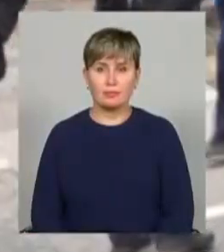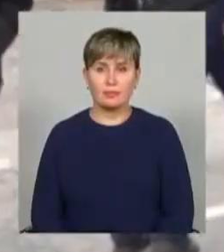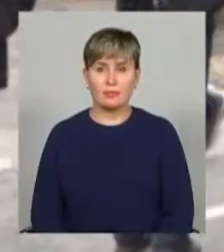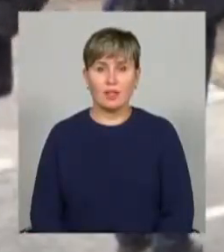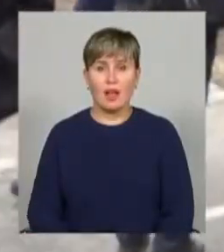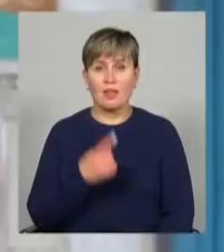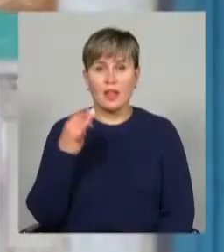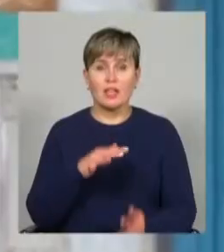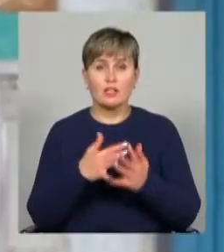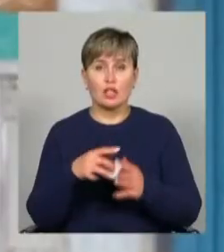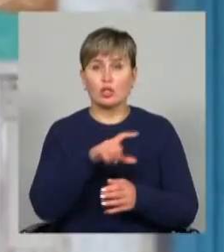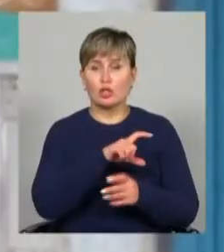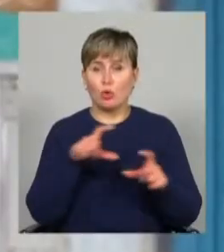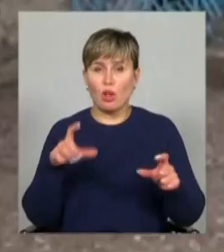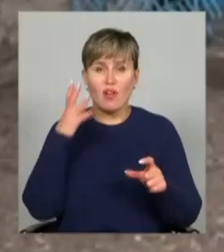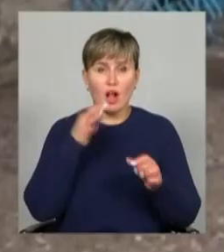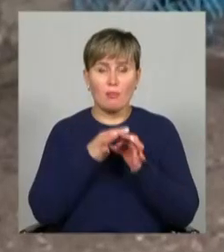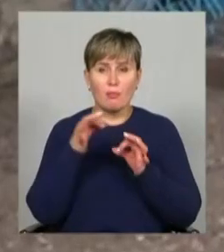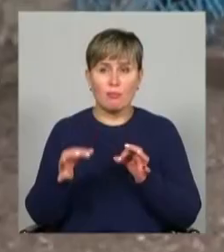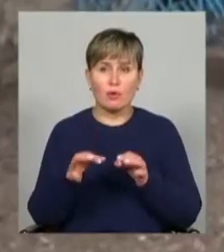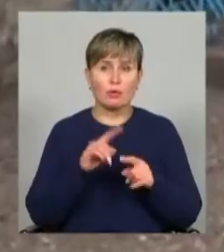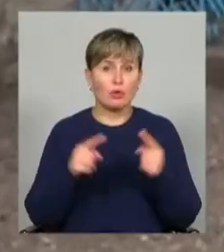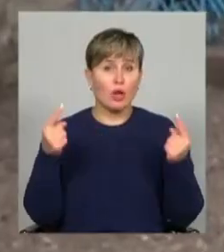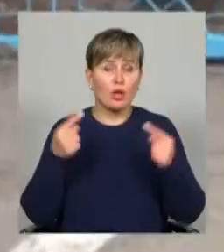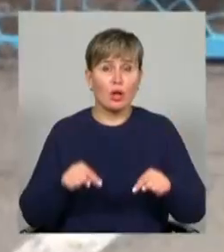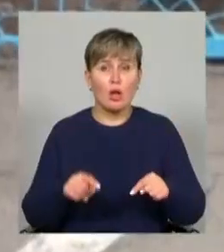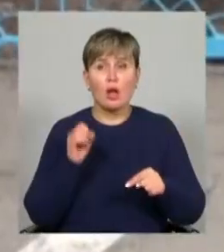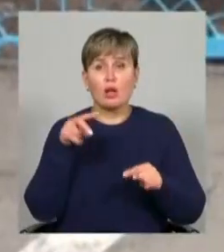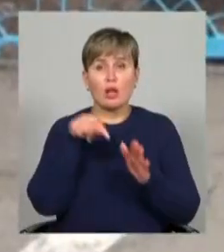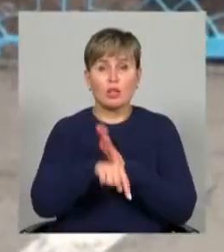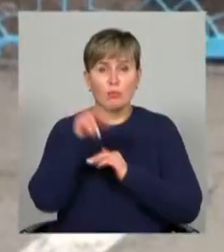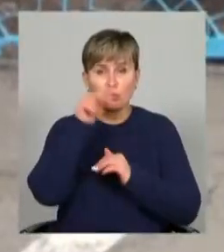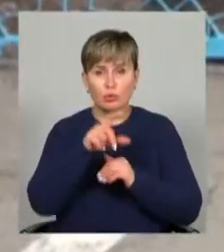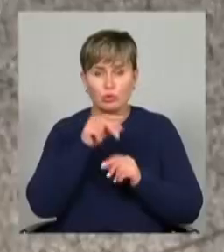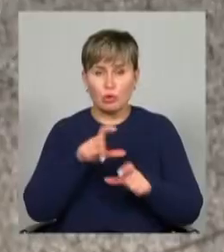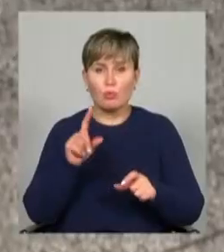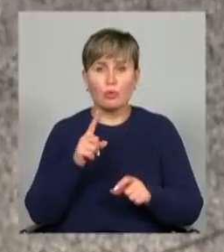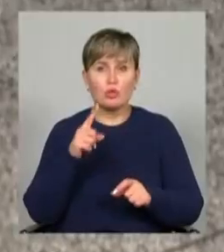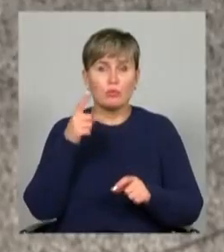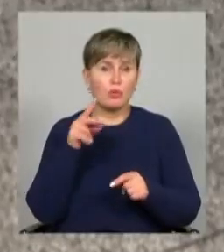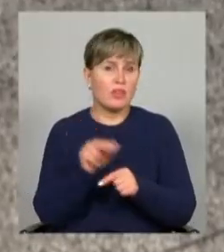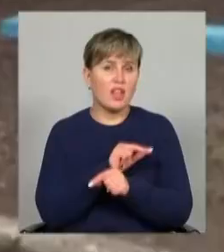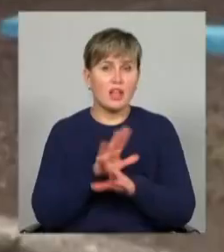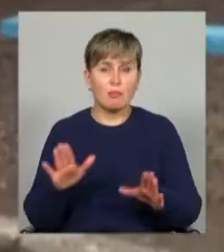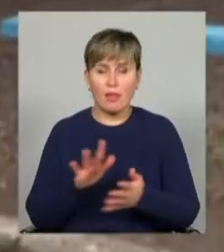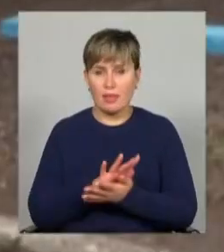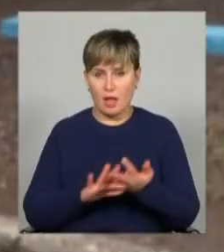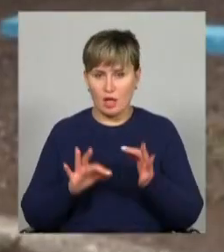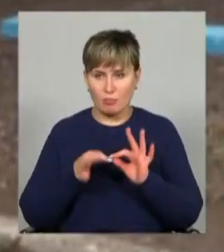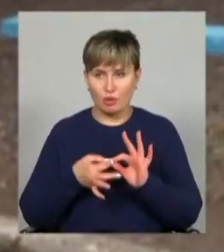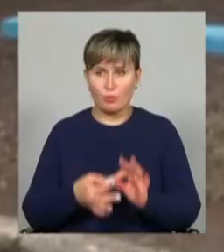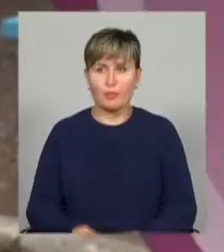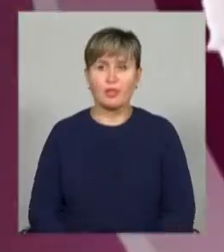Одна из сельских школ в Алматинской области на грани разрушения. Как в ней учатся школьники и почему объект не ремонтируют, выясняла Айн